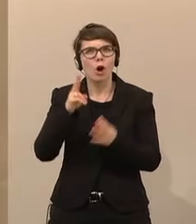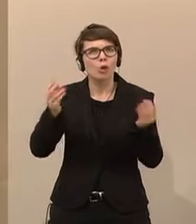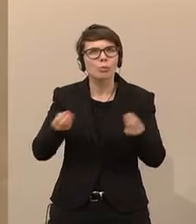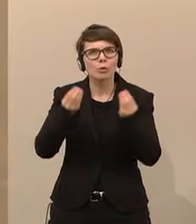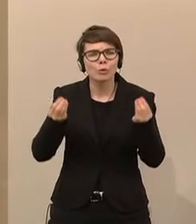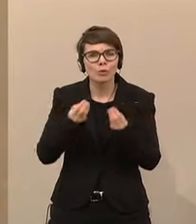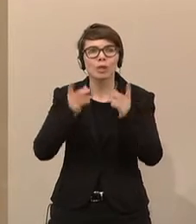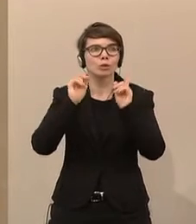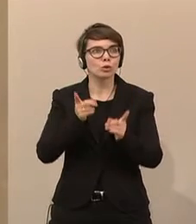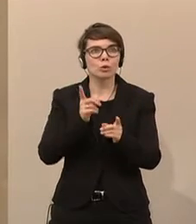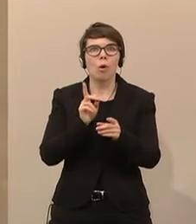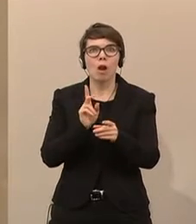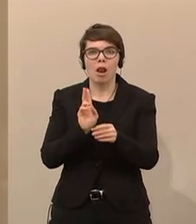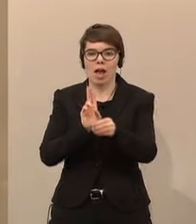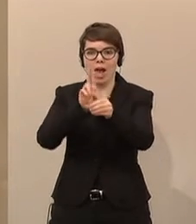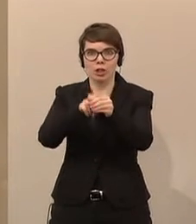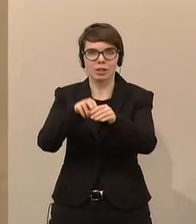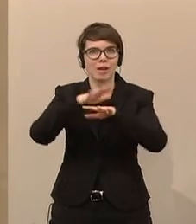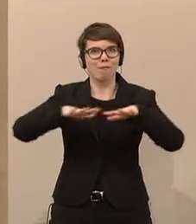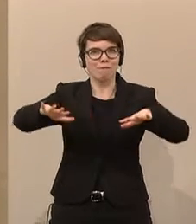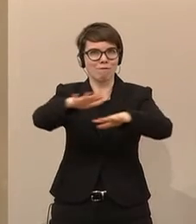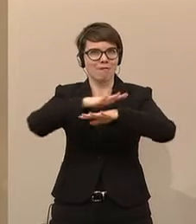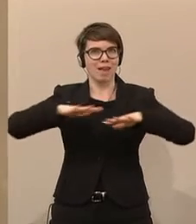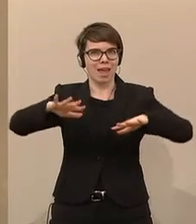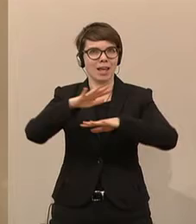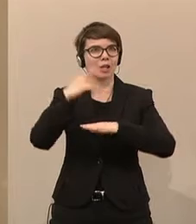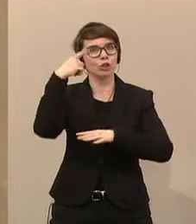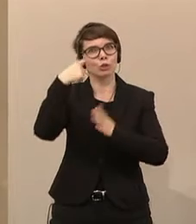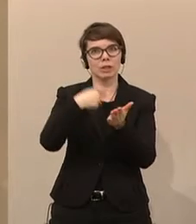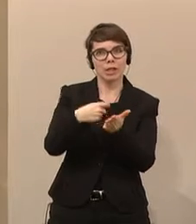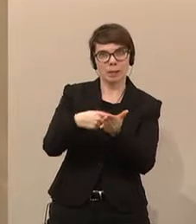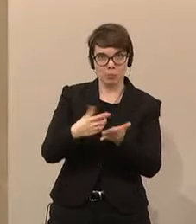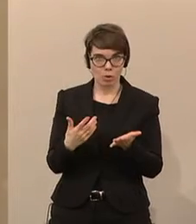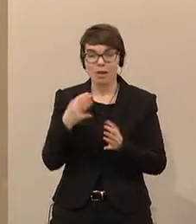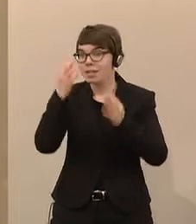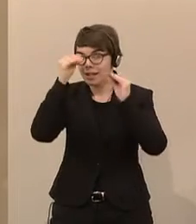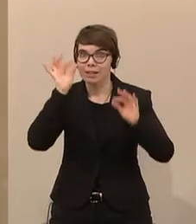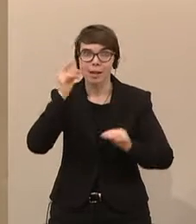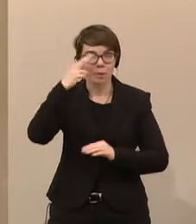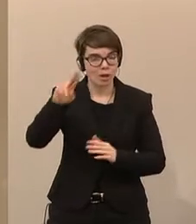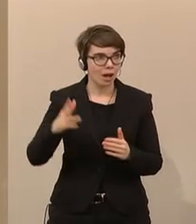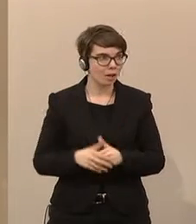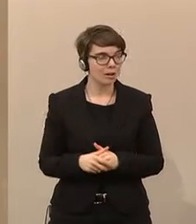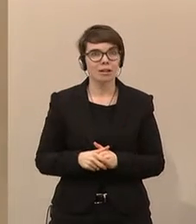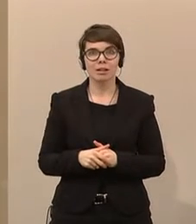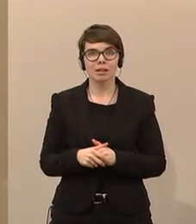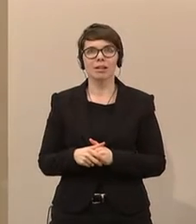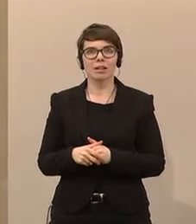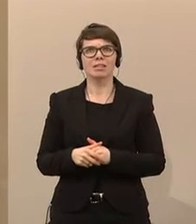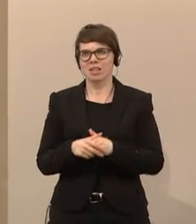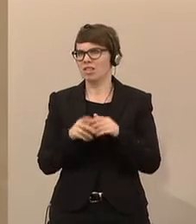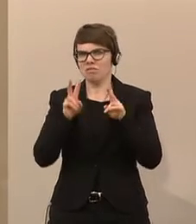der Einstieg sein soll in flächendeckende Studiengebühren. Das heißt, sehr geehrte Damen und Herren, und das ist